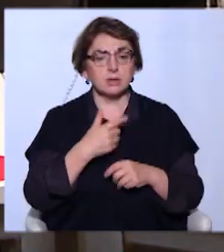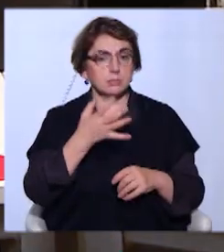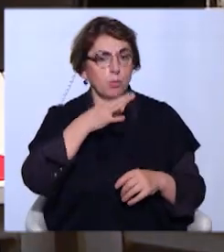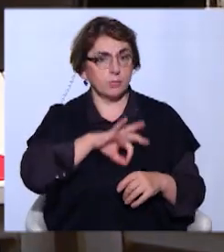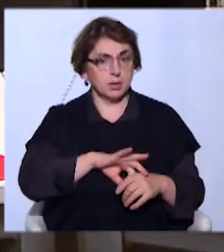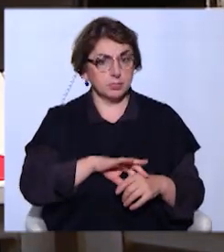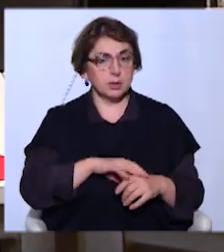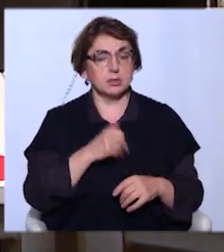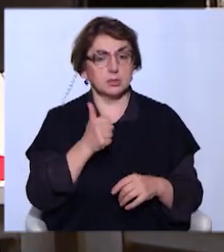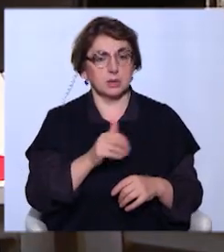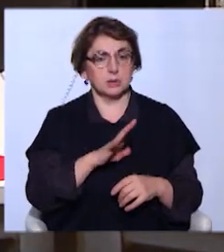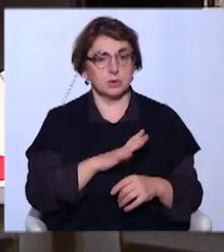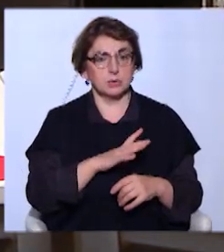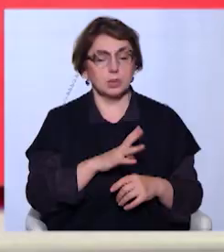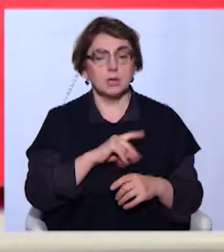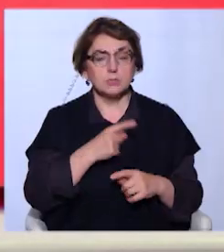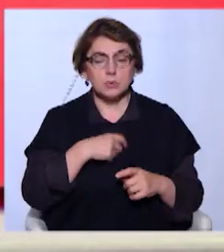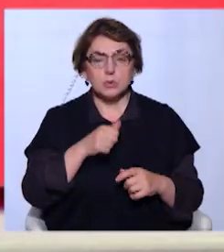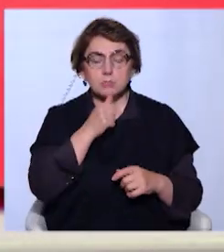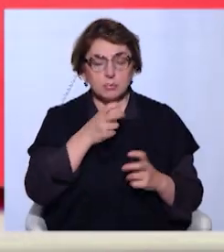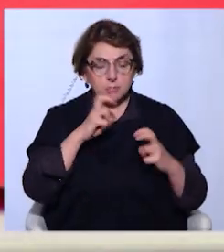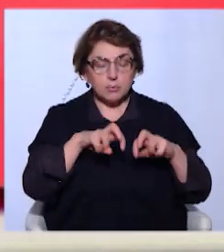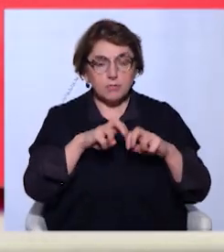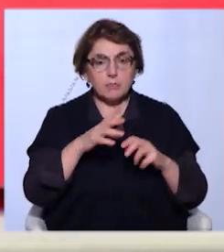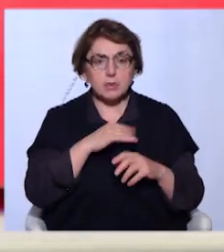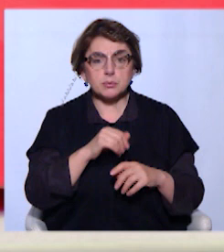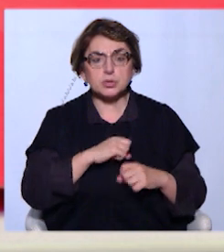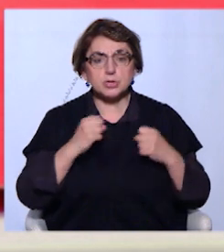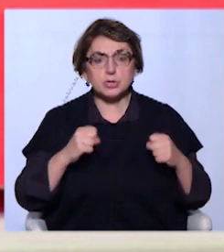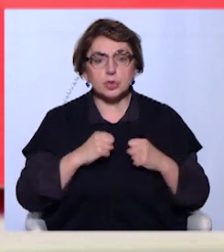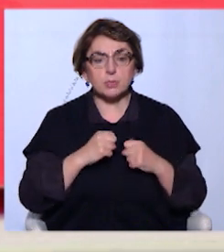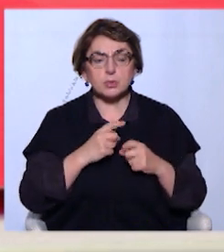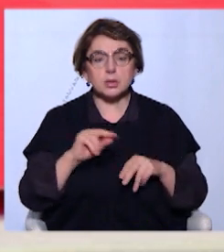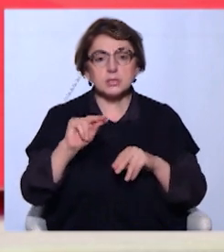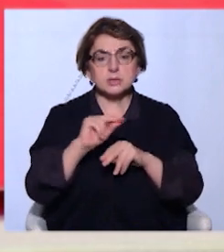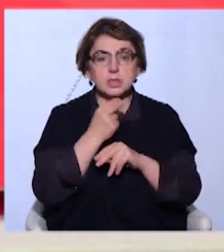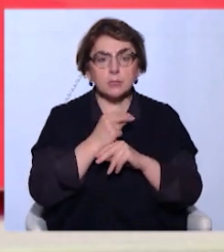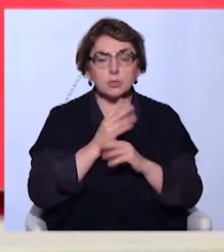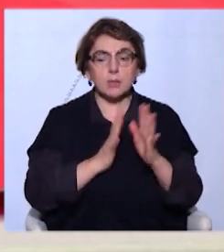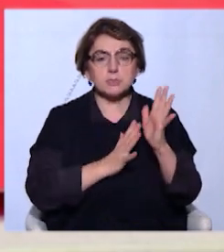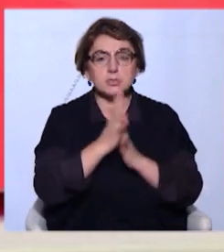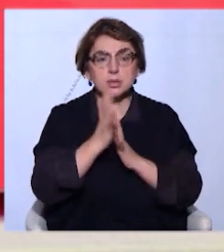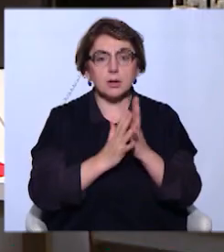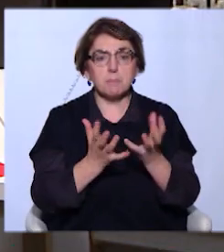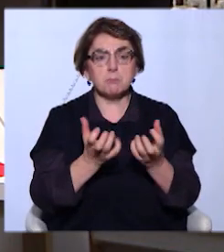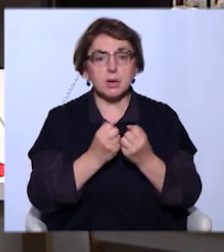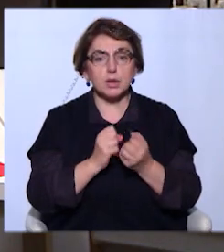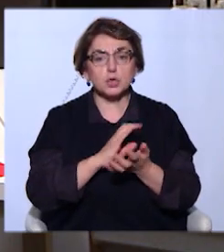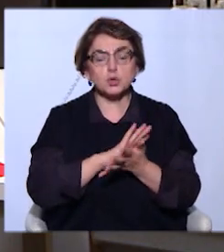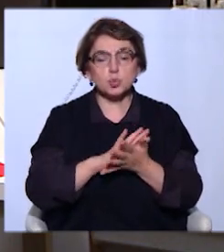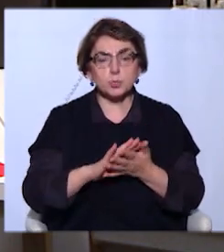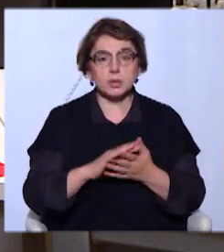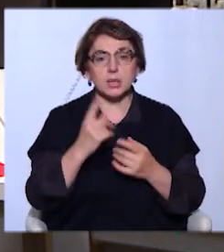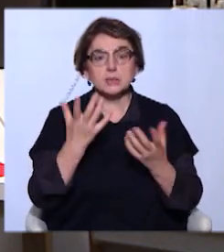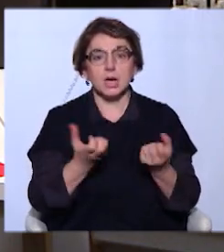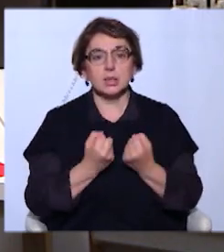ვაჭრობა იყო ძალიან სარფიანი, მომგებიანი, ამიტომ მკვლევარები ცდილობდნენ, რომ სამკურნალო მცენარეული საშუალებები